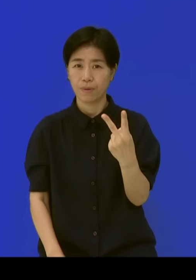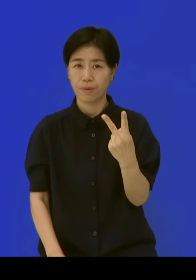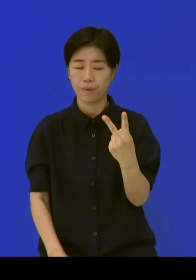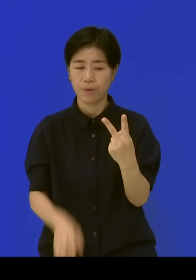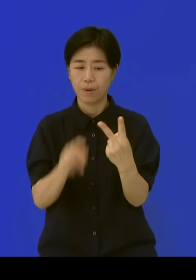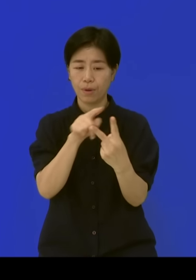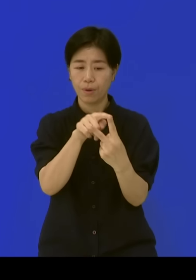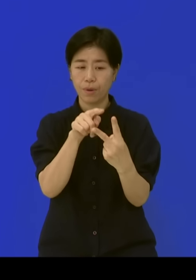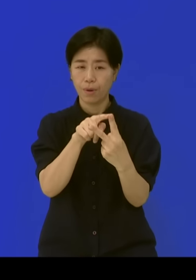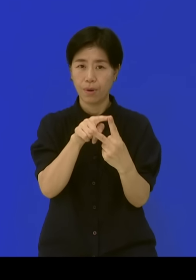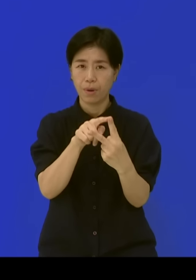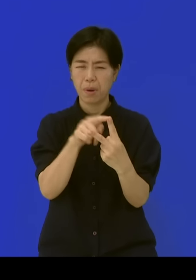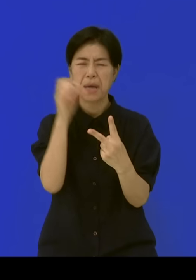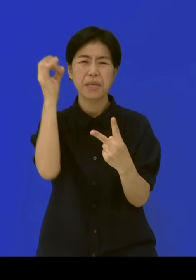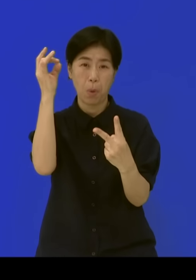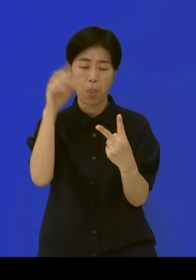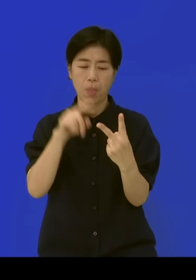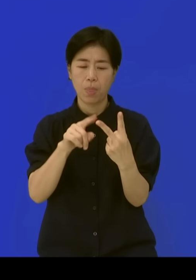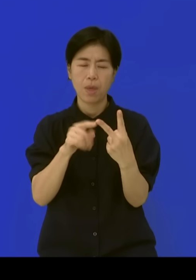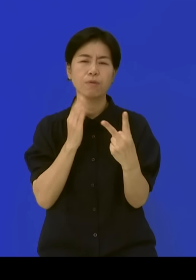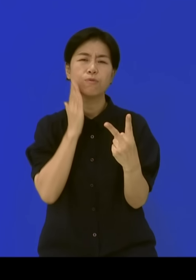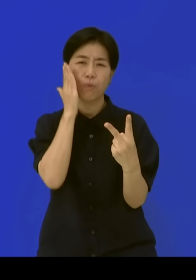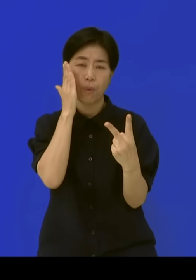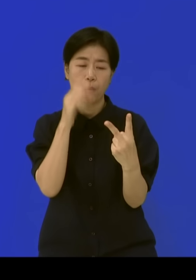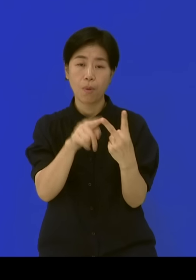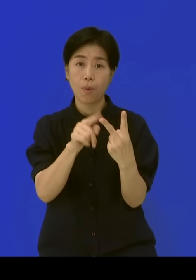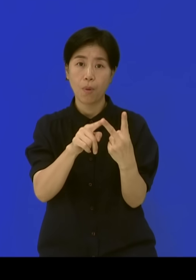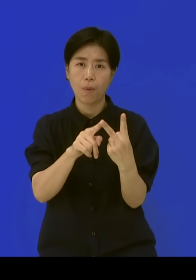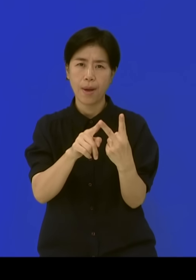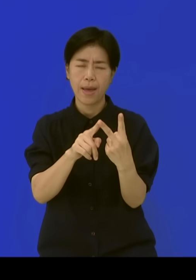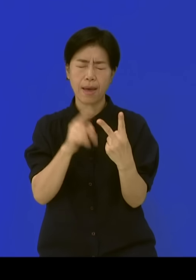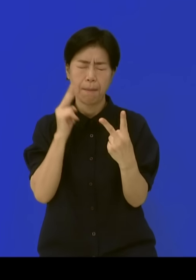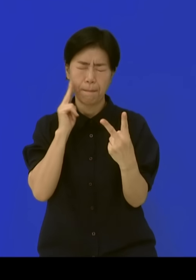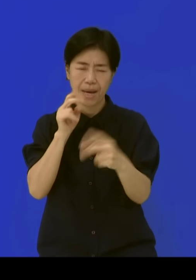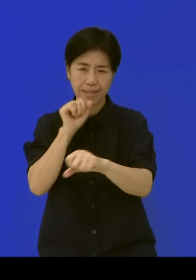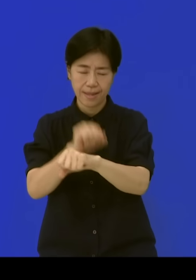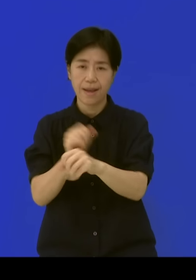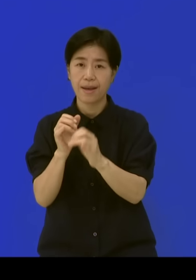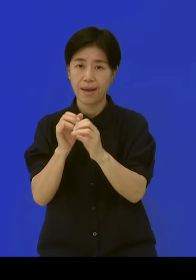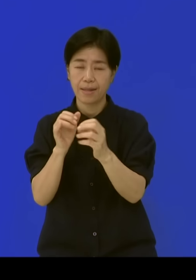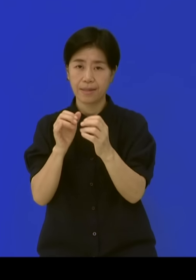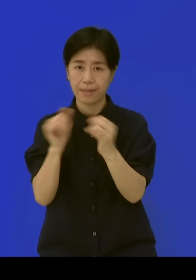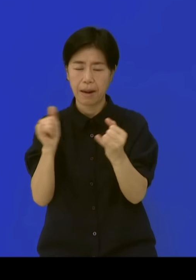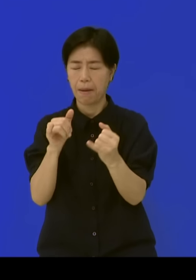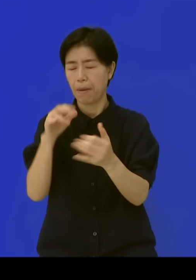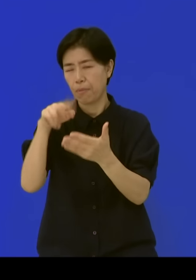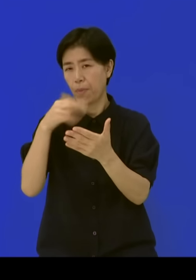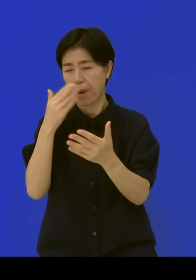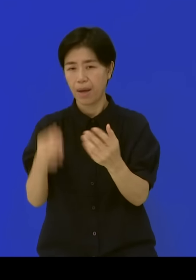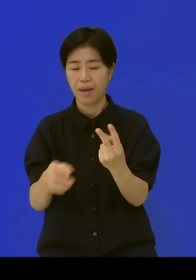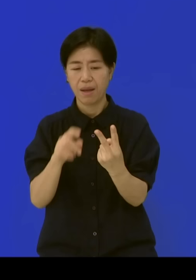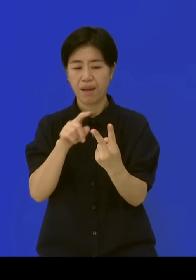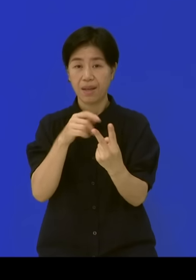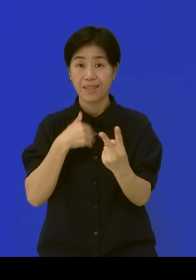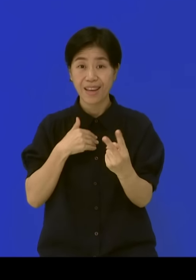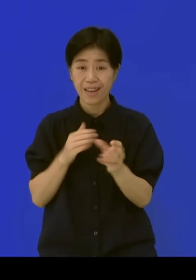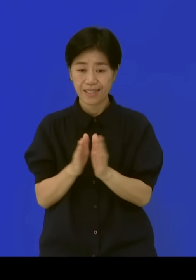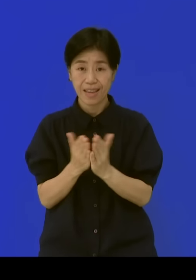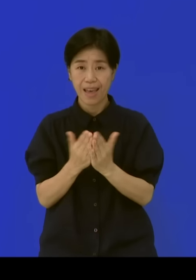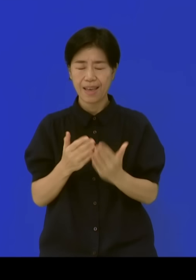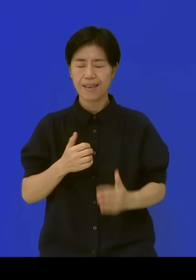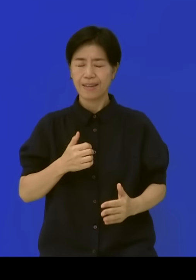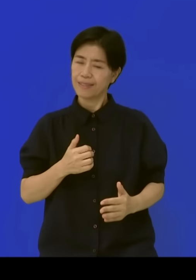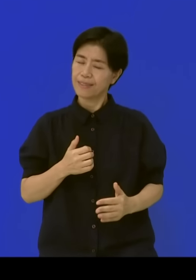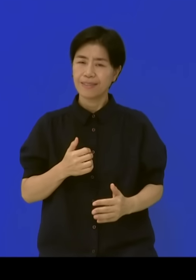잘하는 사람만 봐요. 아, 그 진짜? 나는 실력이 안 되는데 창피해서 겉표지만 초록을 씌우고 다녔어요. 자존심